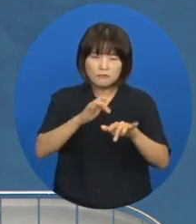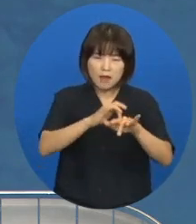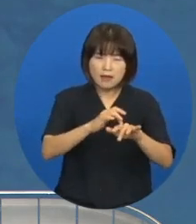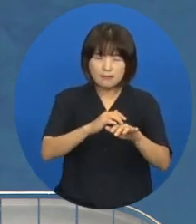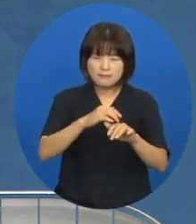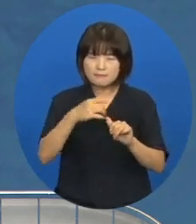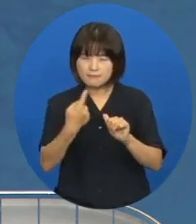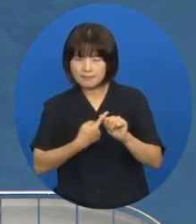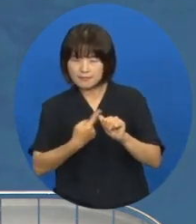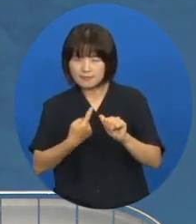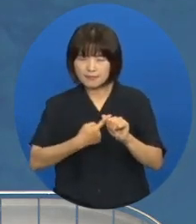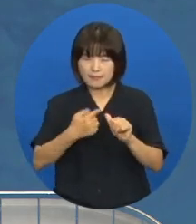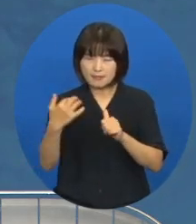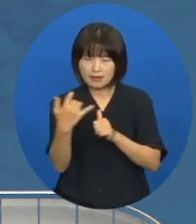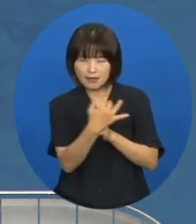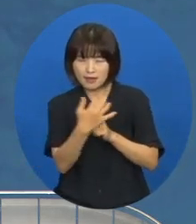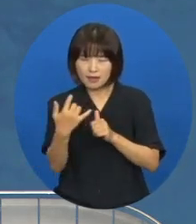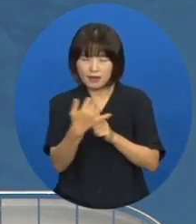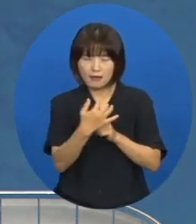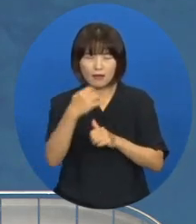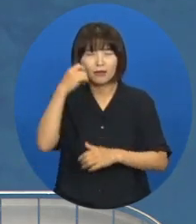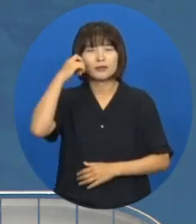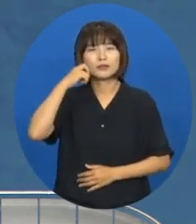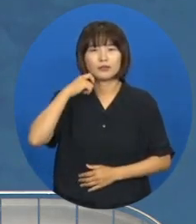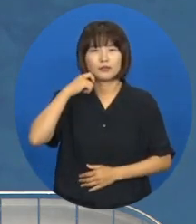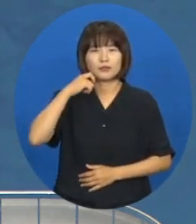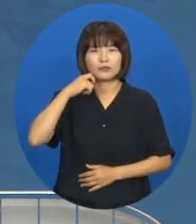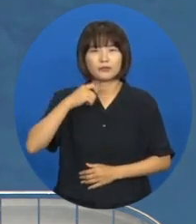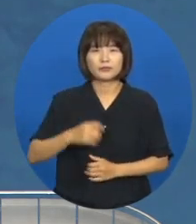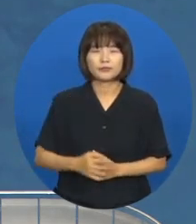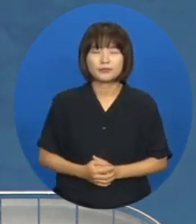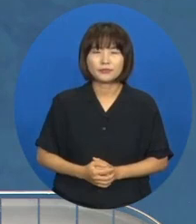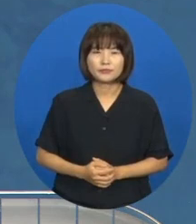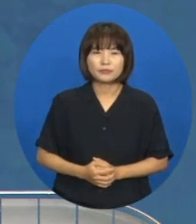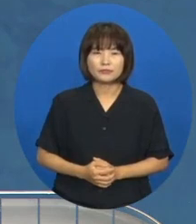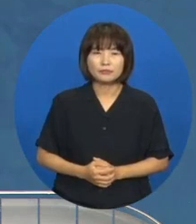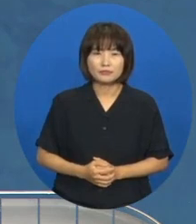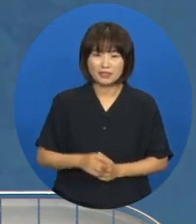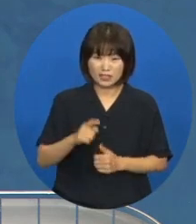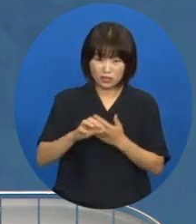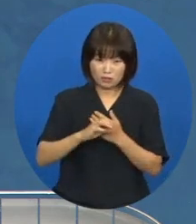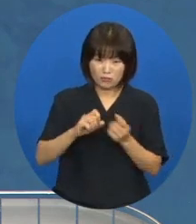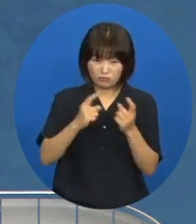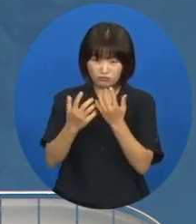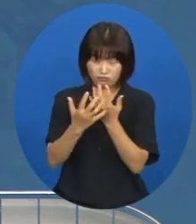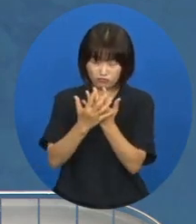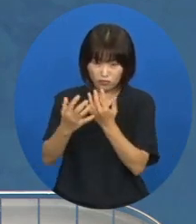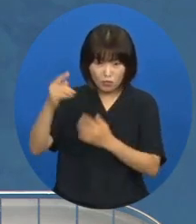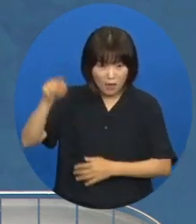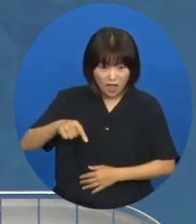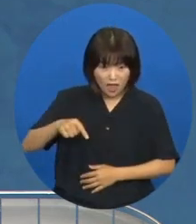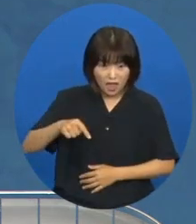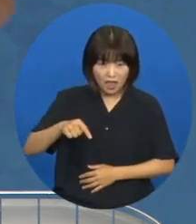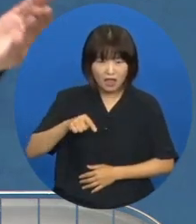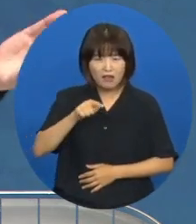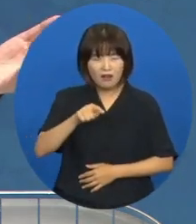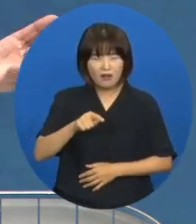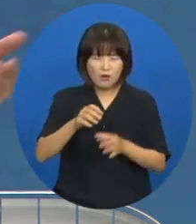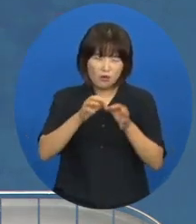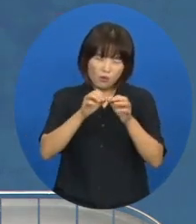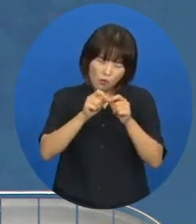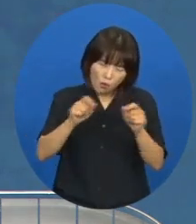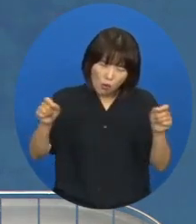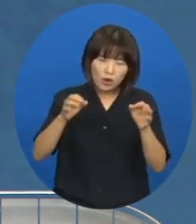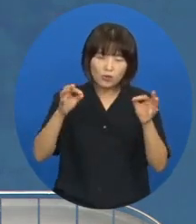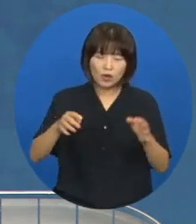조롱 섞인 말을 하는 것을 느낍니다. 그런다고 부흥이 되겠어? 너 얼마나 오랫동안 그